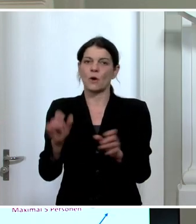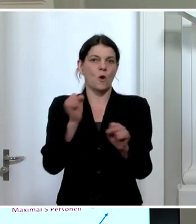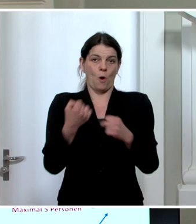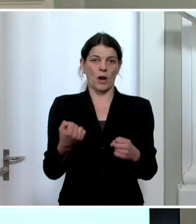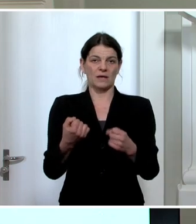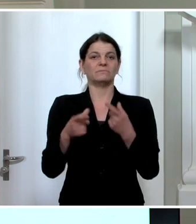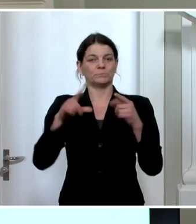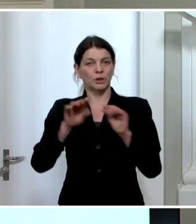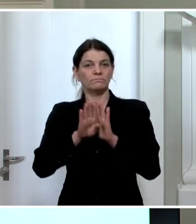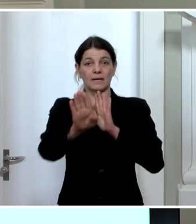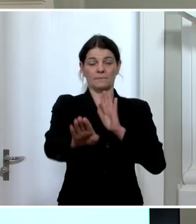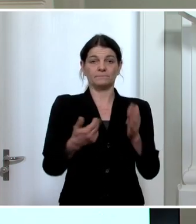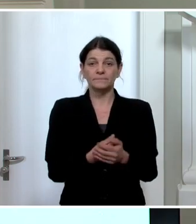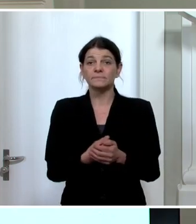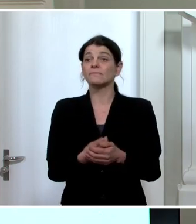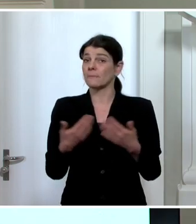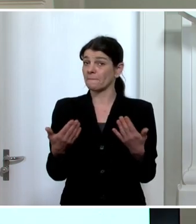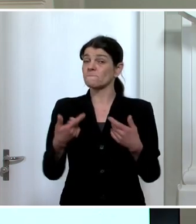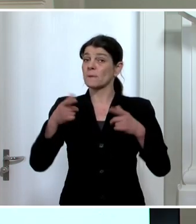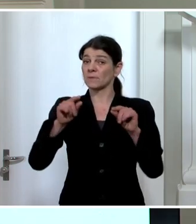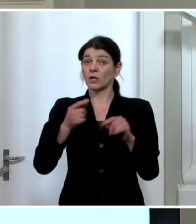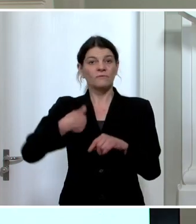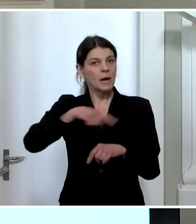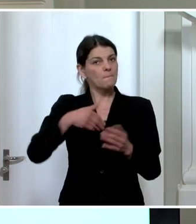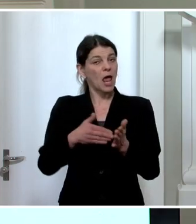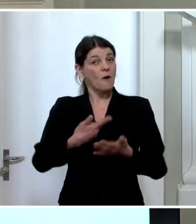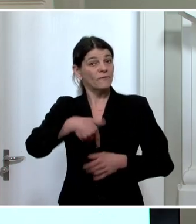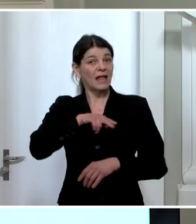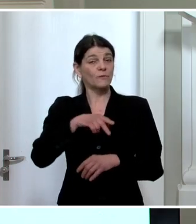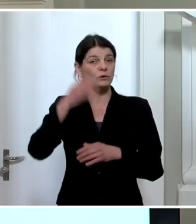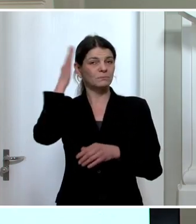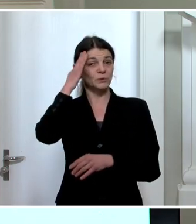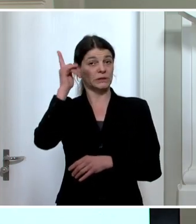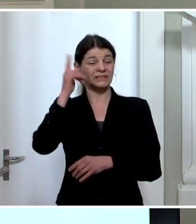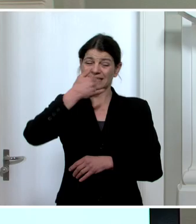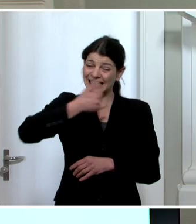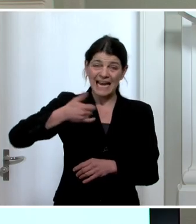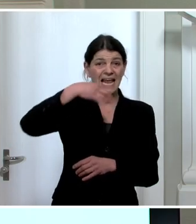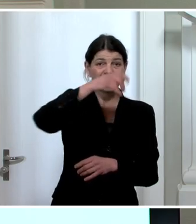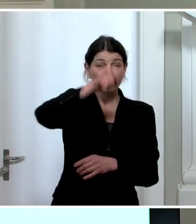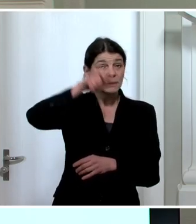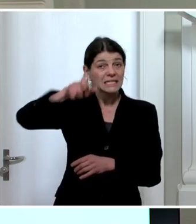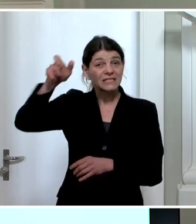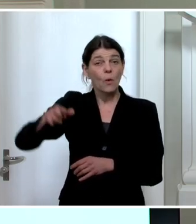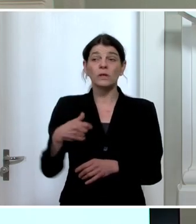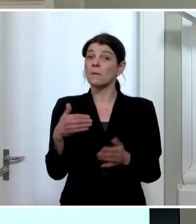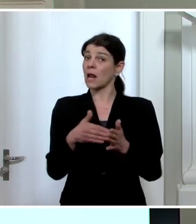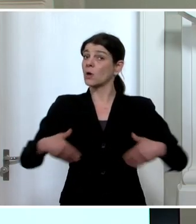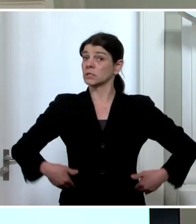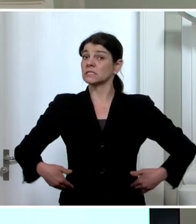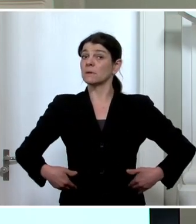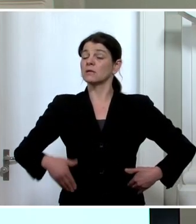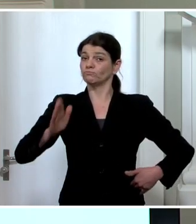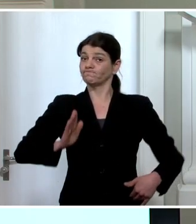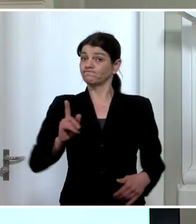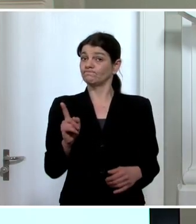verunmöglicht wird. Dazu braucht es ein Verantwortungsbewusstsein eines jeden Einzelnen. Es braucht Disziplin